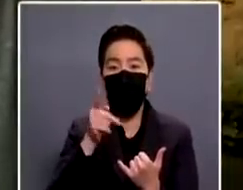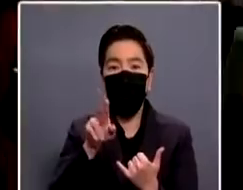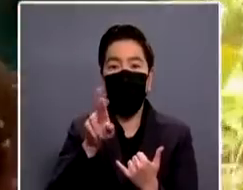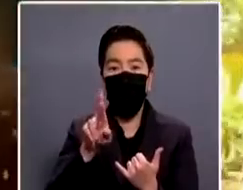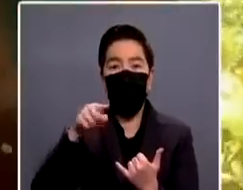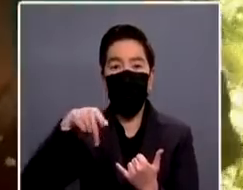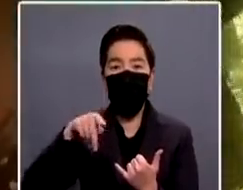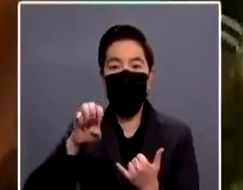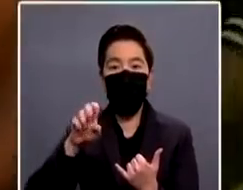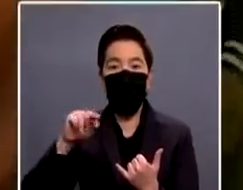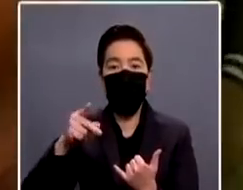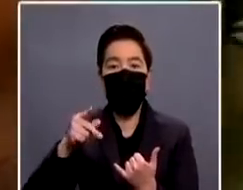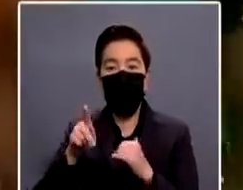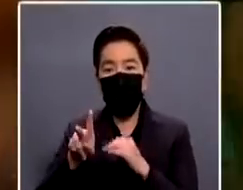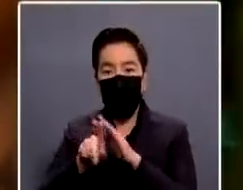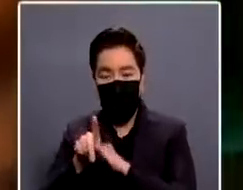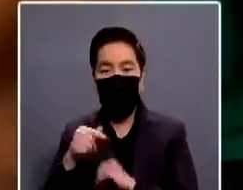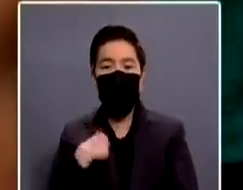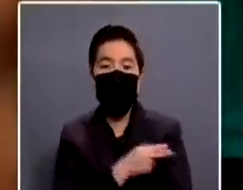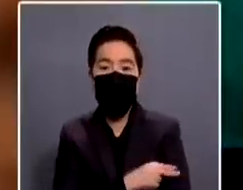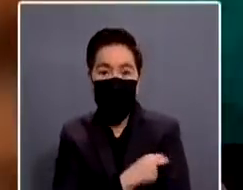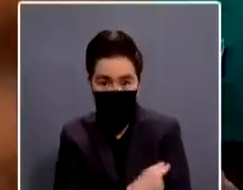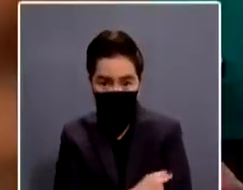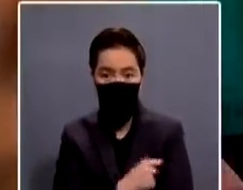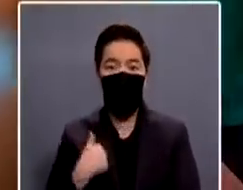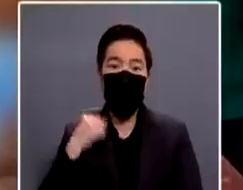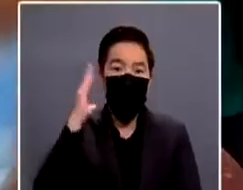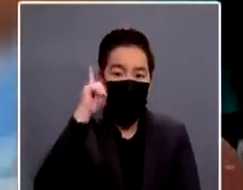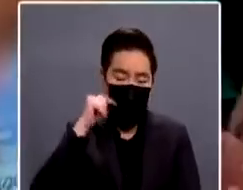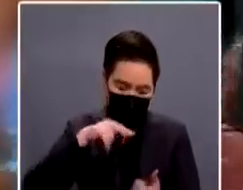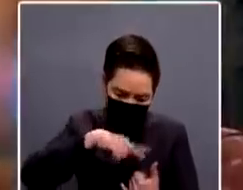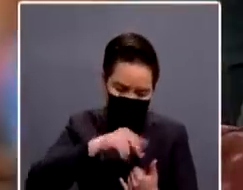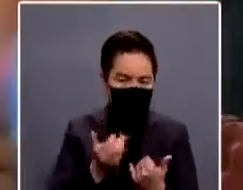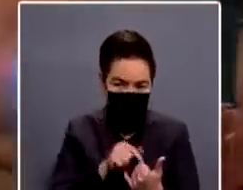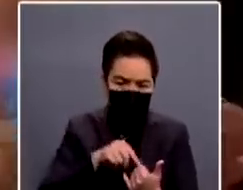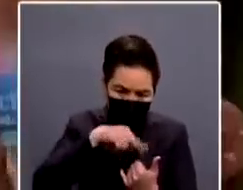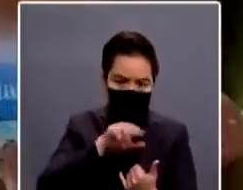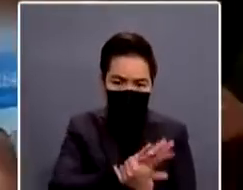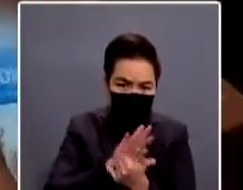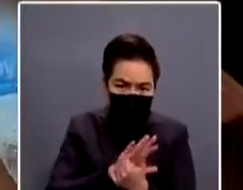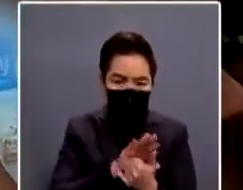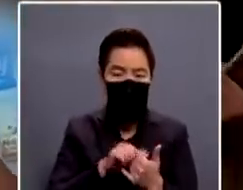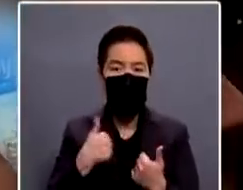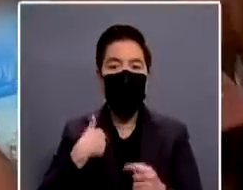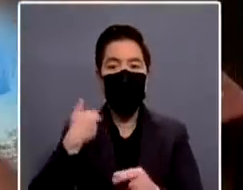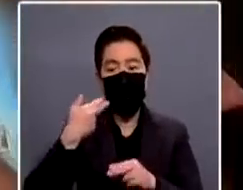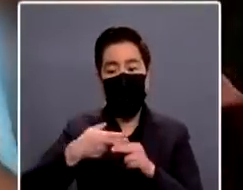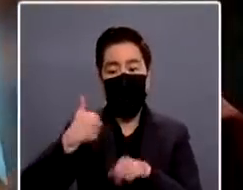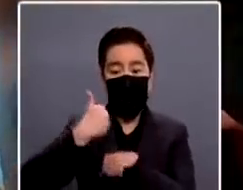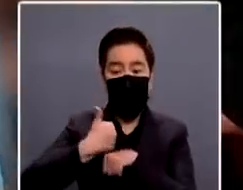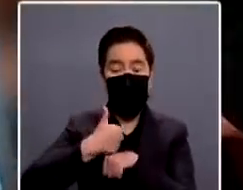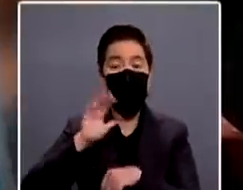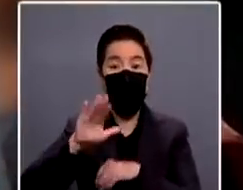อนนี้มีทีมแพทย์นะคะดูแลพร้อมกับคุณพ่อคุณแม่ด้วยนะคะดูแลกันอย่างใกล้ชิดเลยโดยล่าสุดเนี่ยทางด้านของผู้อำนวยการโรงพยาบ